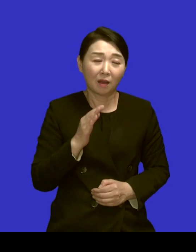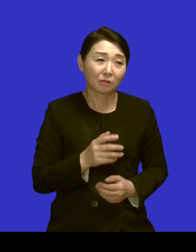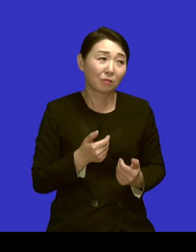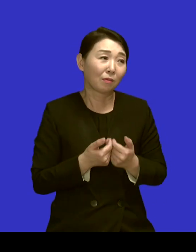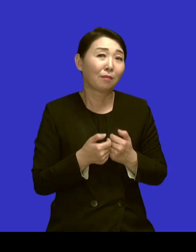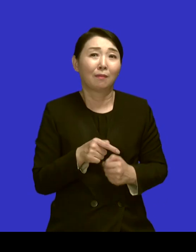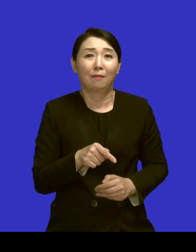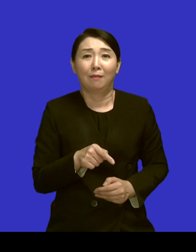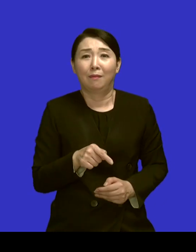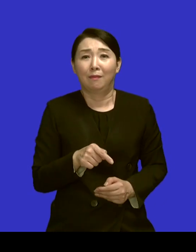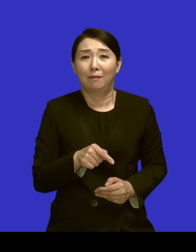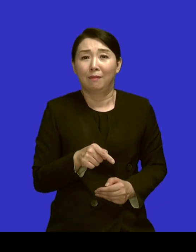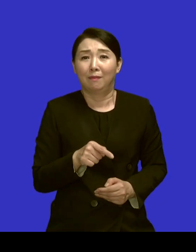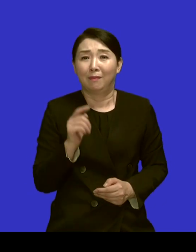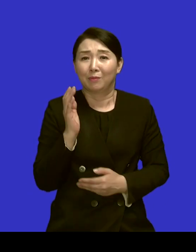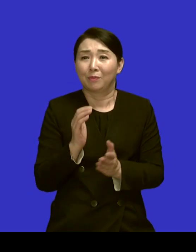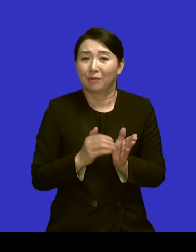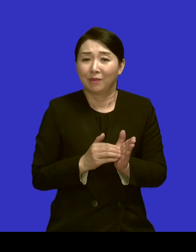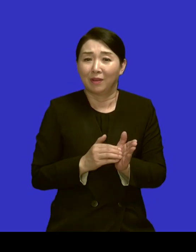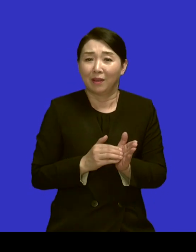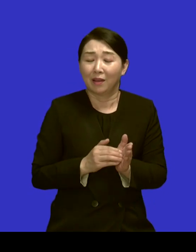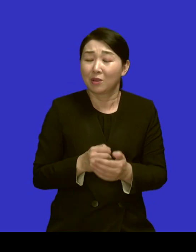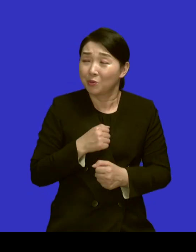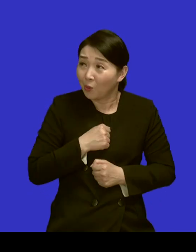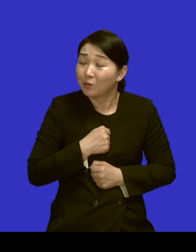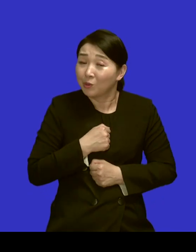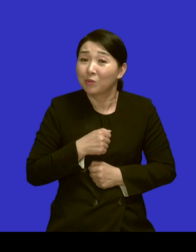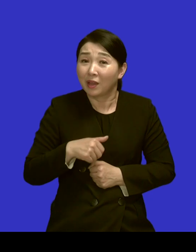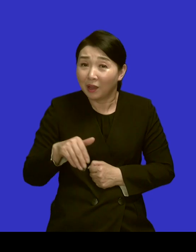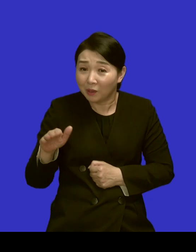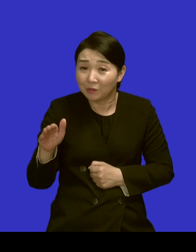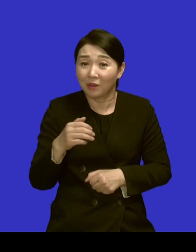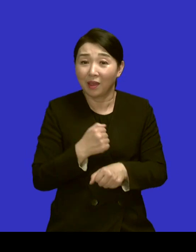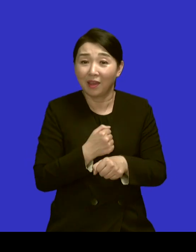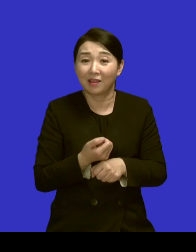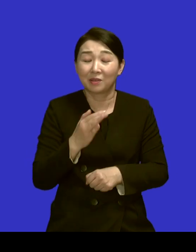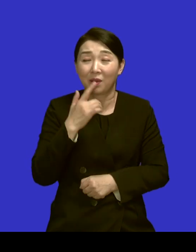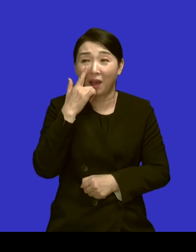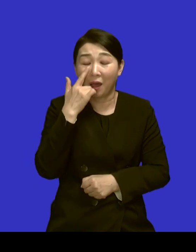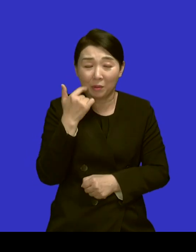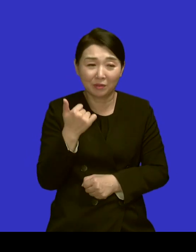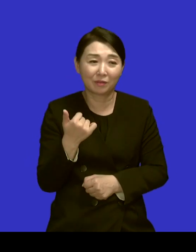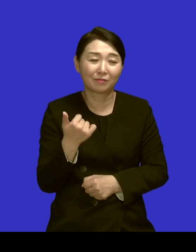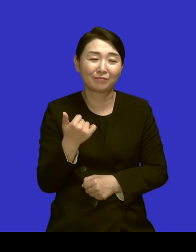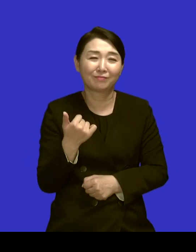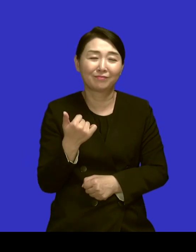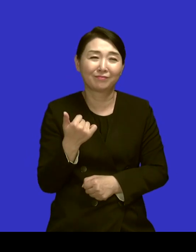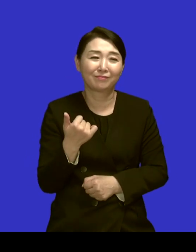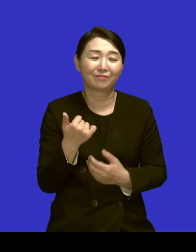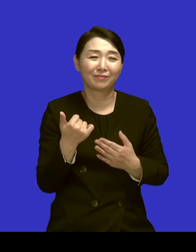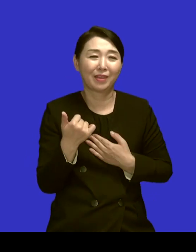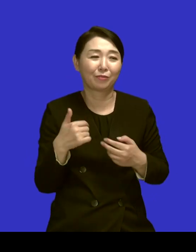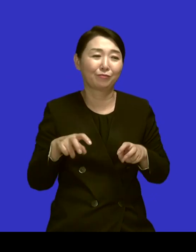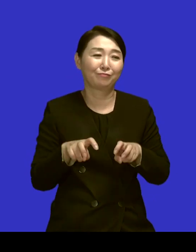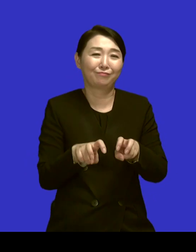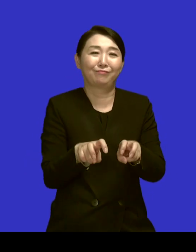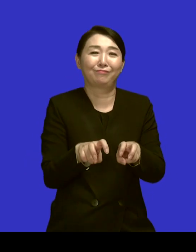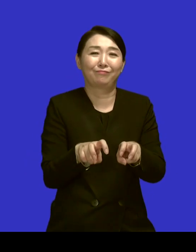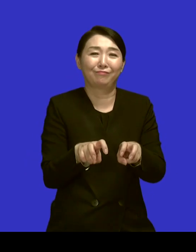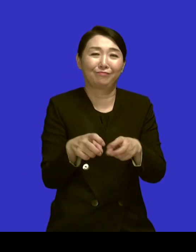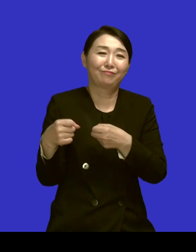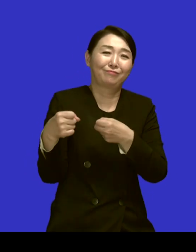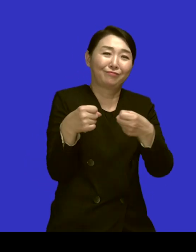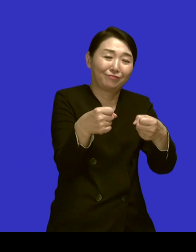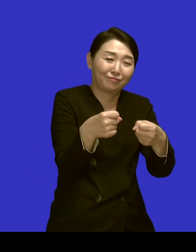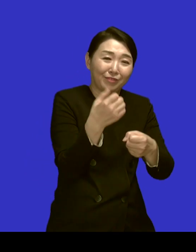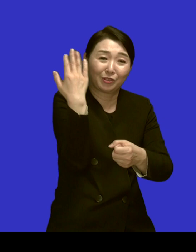어색한 거예요. 그리고 이제 피디님들은 이제 조심히 들어가시오 하는데 아버지랑 차에 단둘이 앉았는데 청주까지 돌아가야 되거든요, 서울에서.